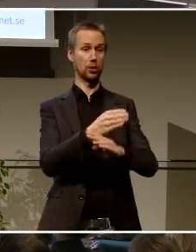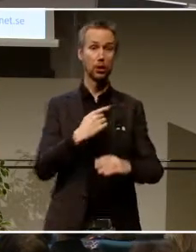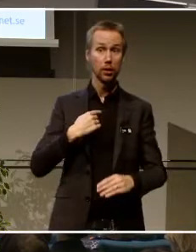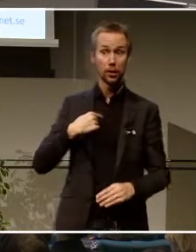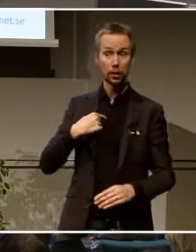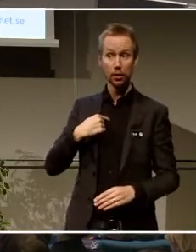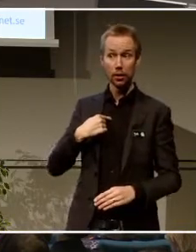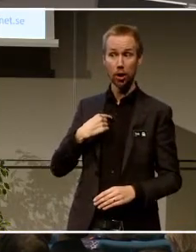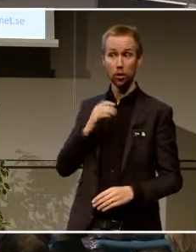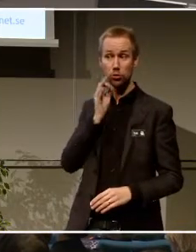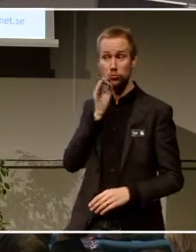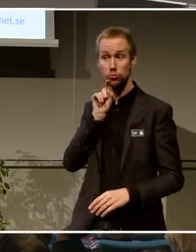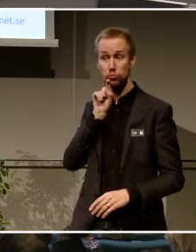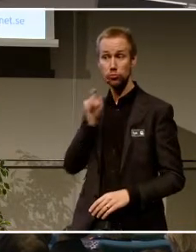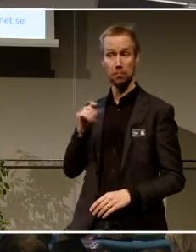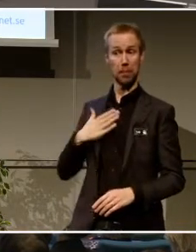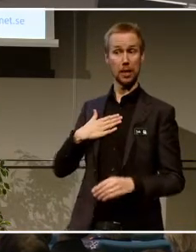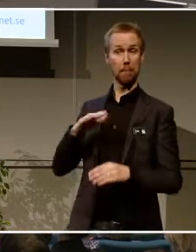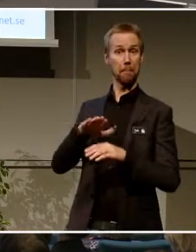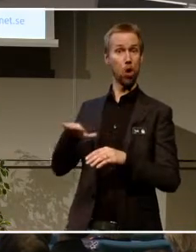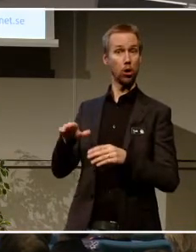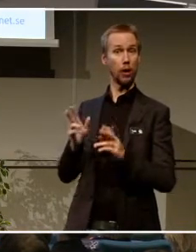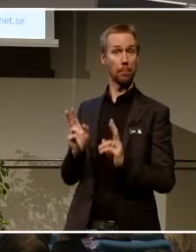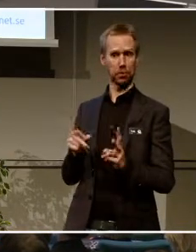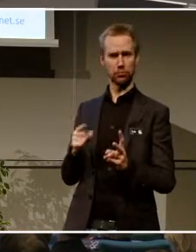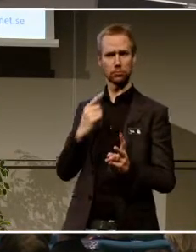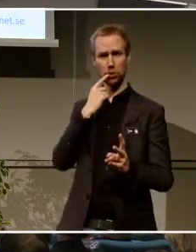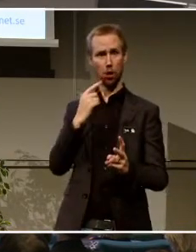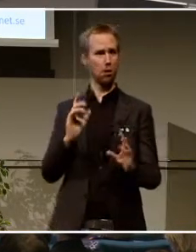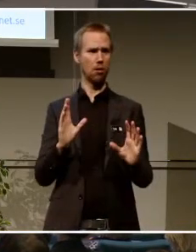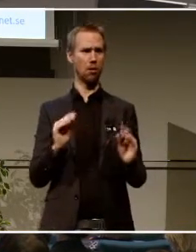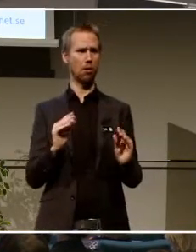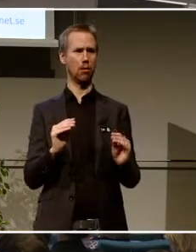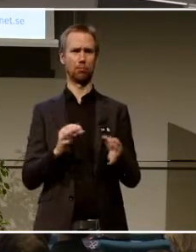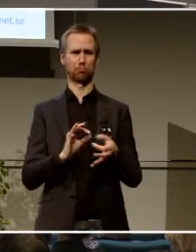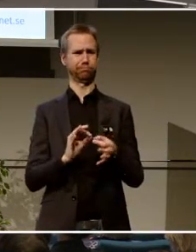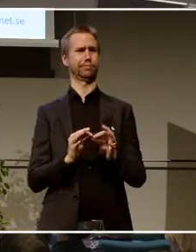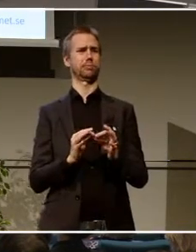tyckte, ja visst, så är det ju liksom. Det är enkelt och lätt att hjälpa.